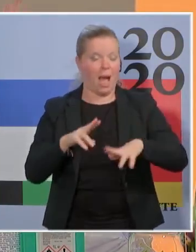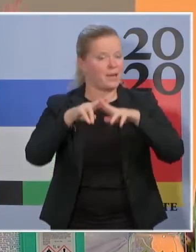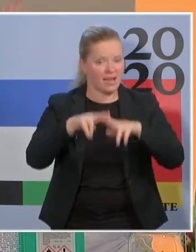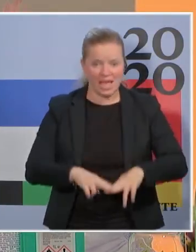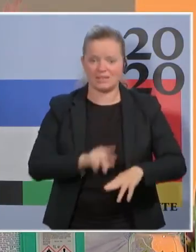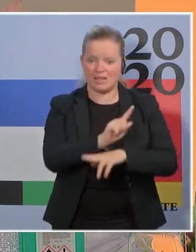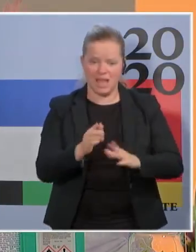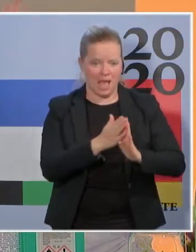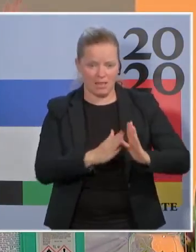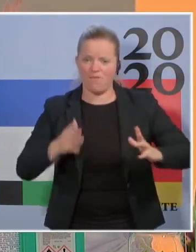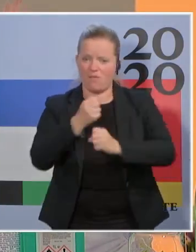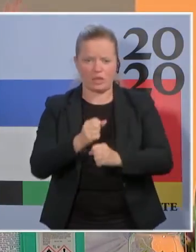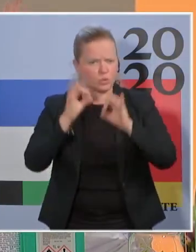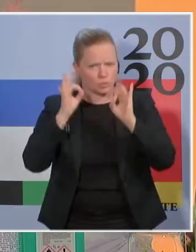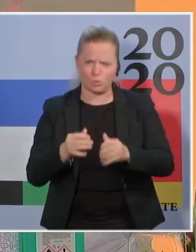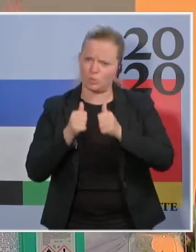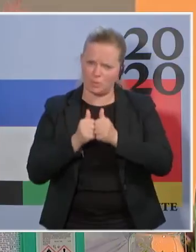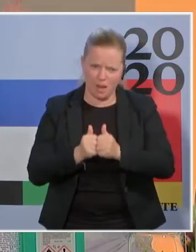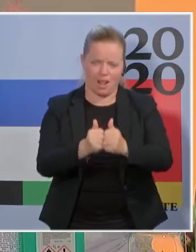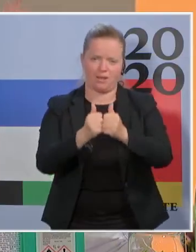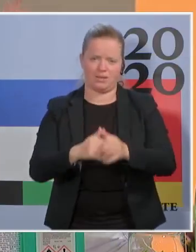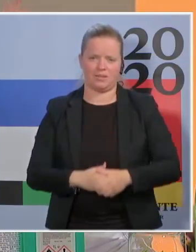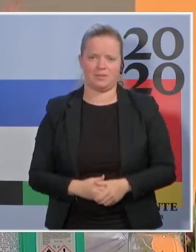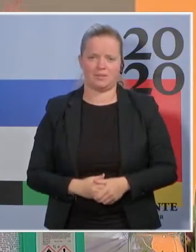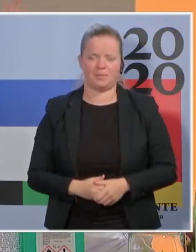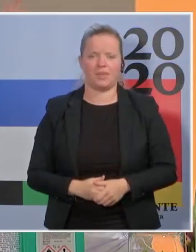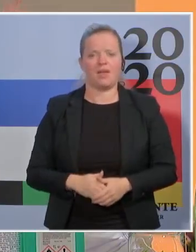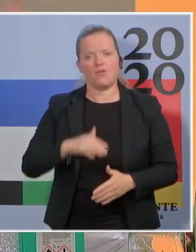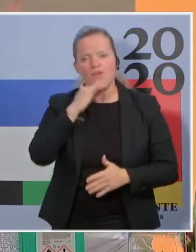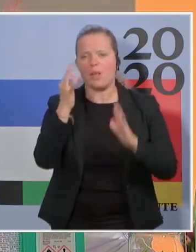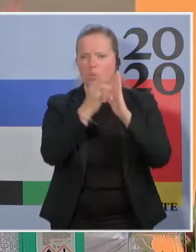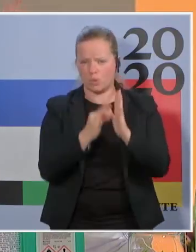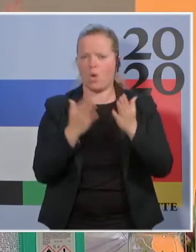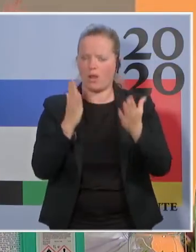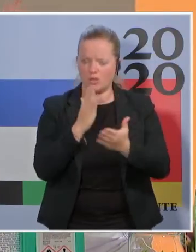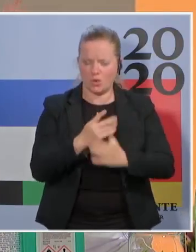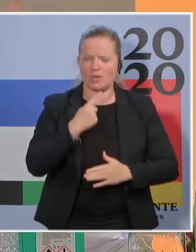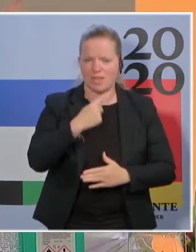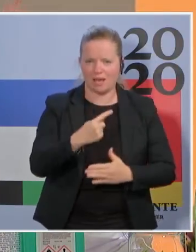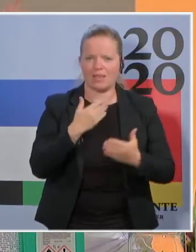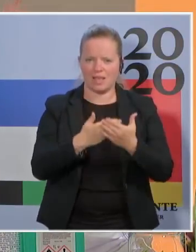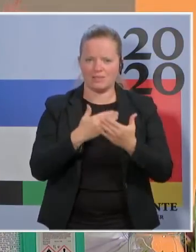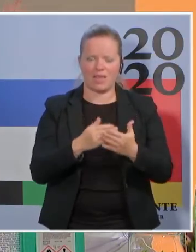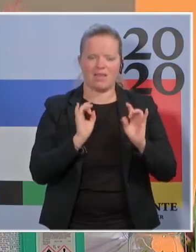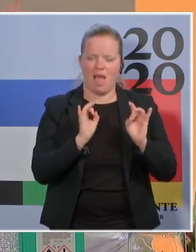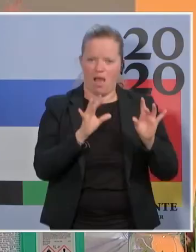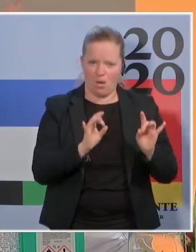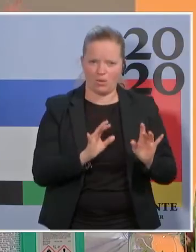begleitet. Bemerkenswert, wie es möglich war, und vieles wurde heute schon erwähnt, und darum lasse ich das aus,